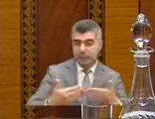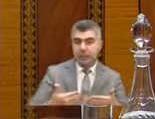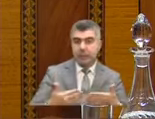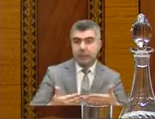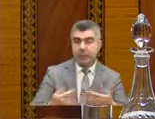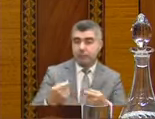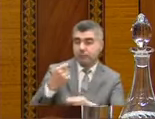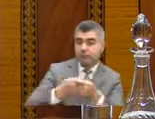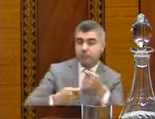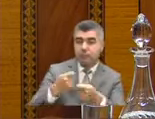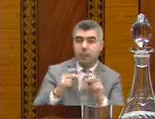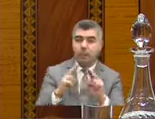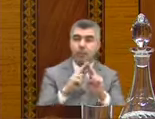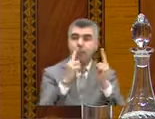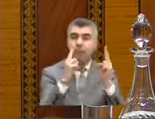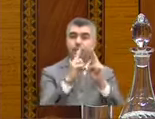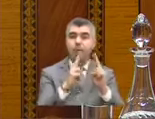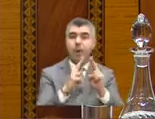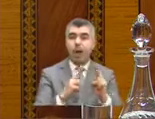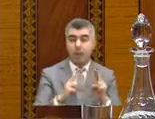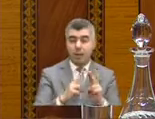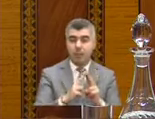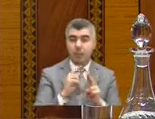الاقتصادية العالمية والوطنية التي تم